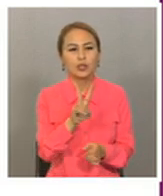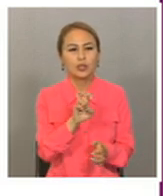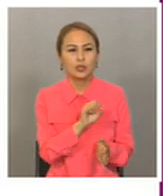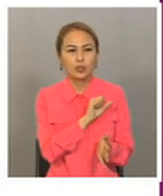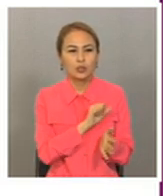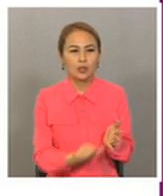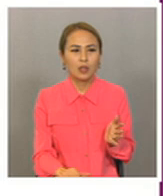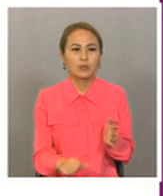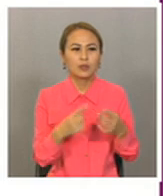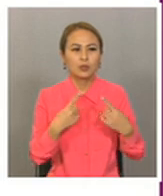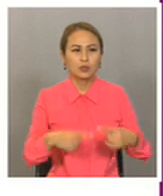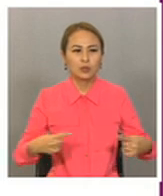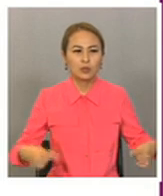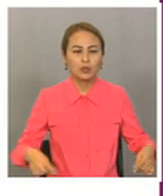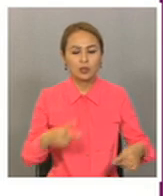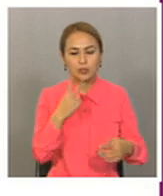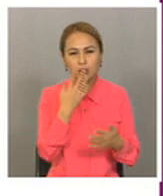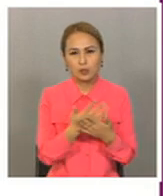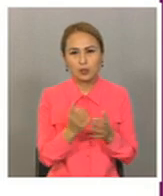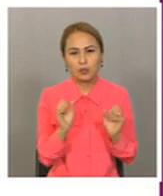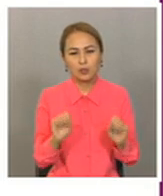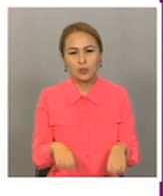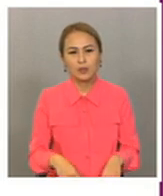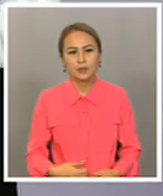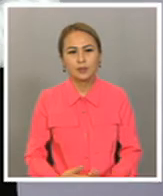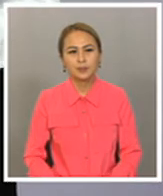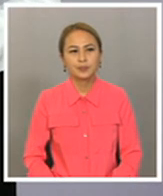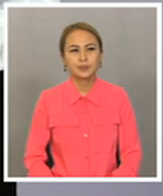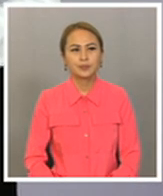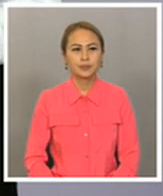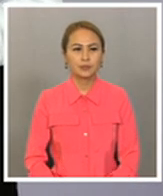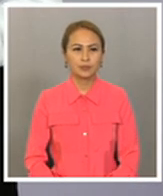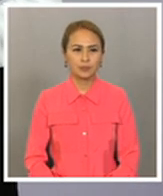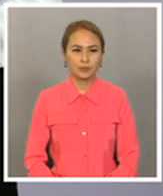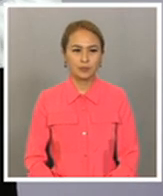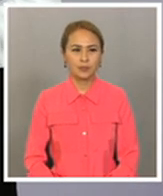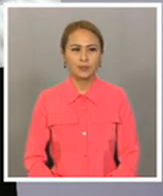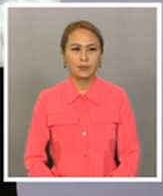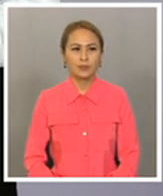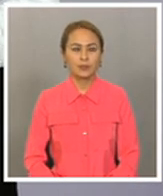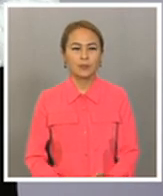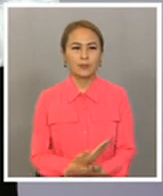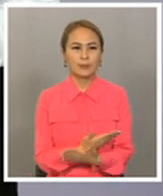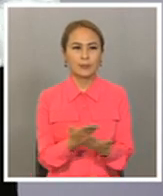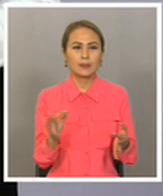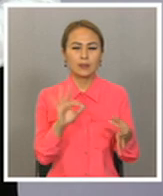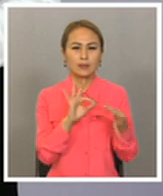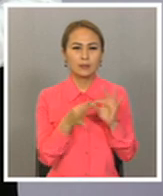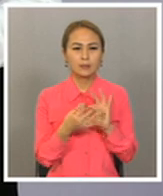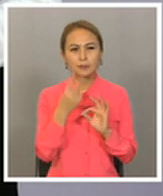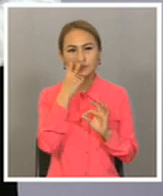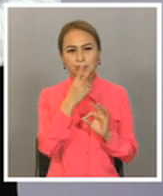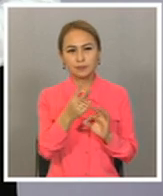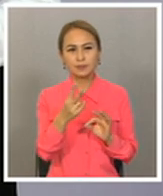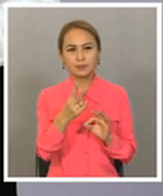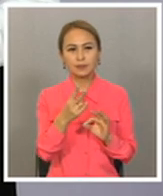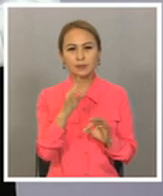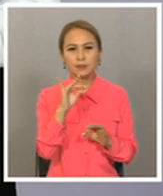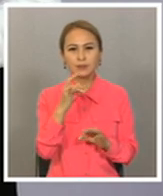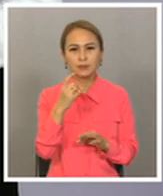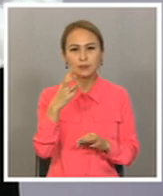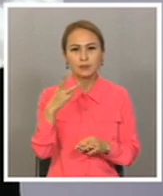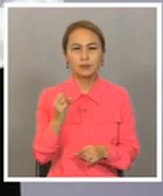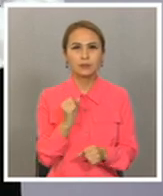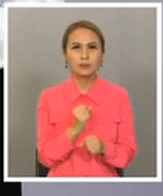құстардың 260 түрін кездестіруге болады. Міне оқушылар, осы деректерге сүйене отырып, диаграмма